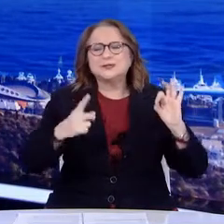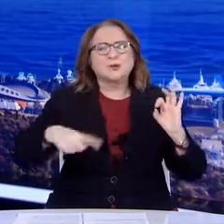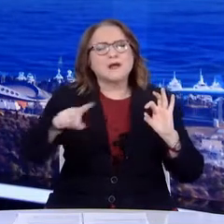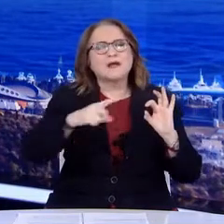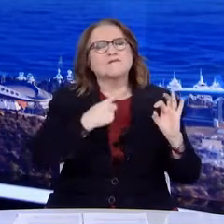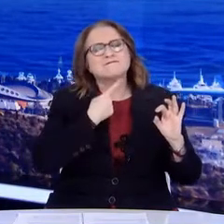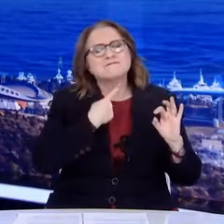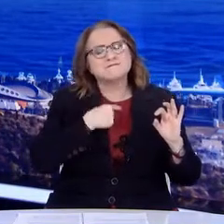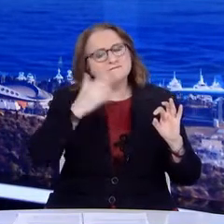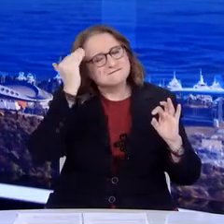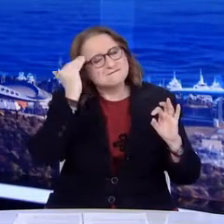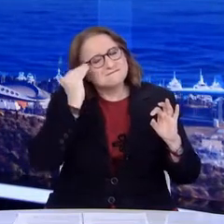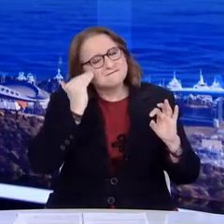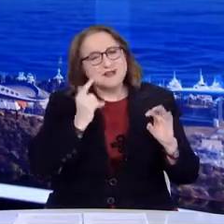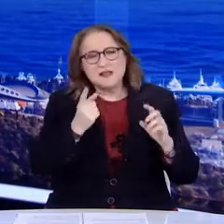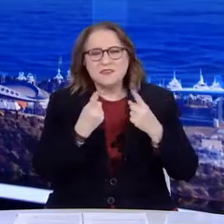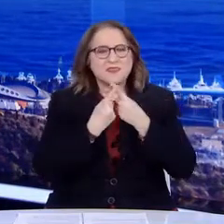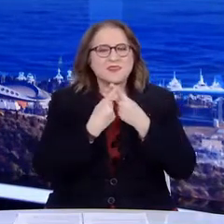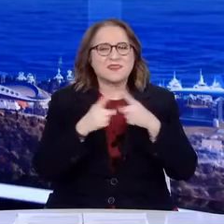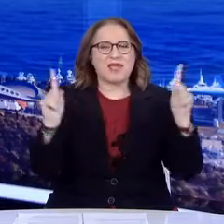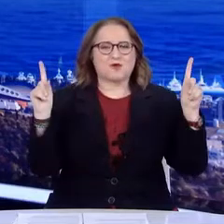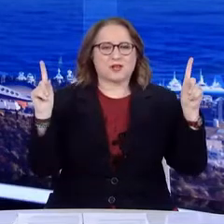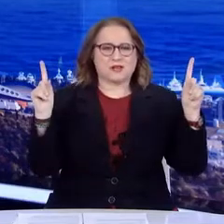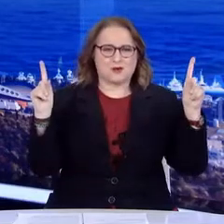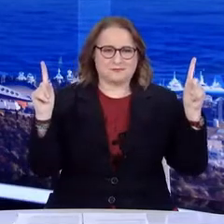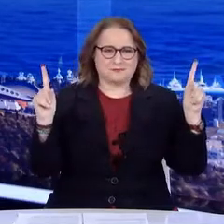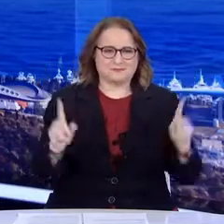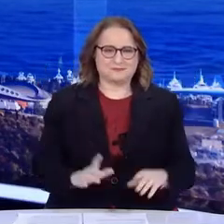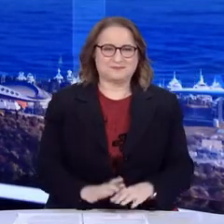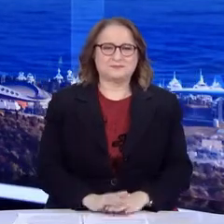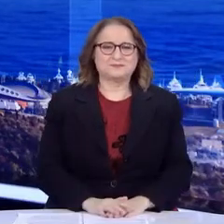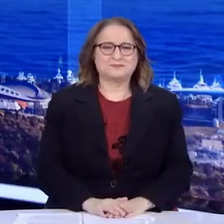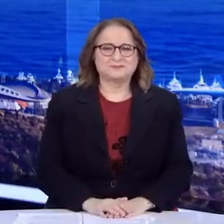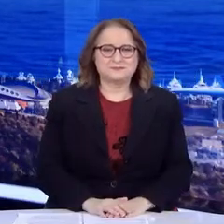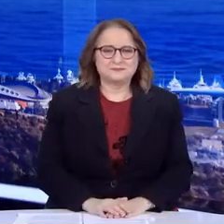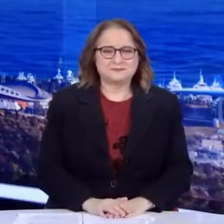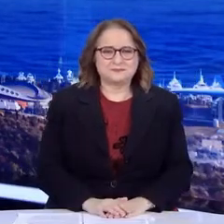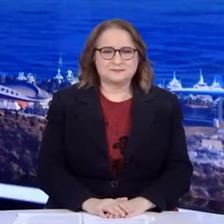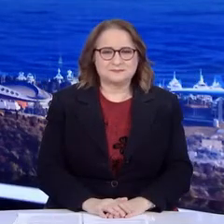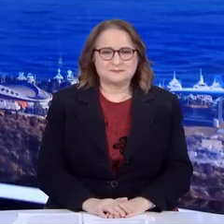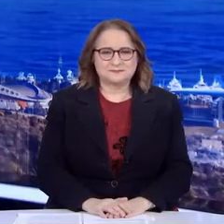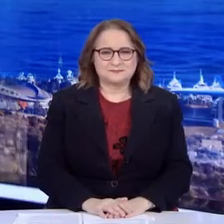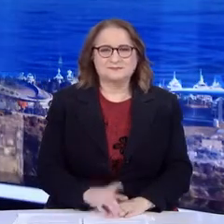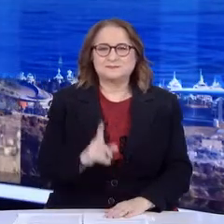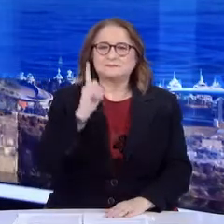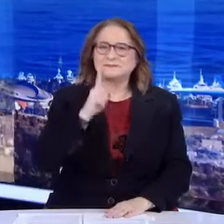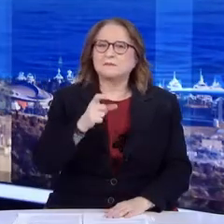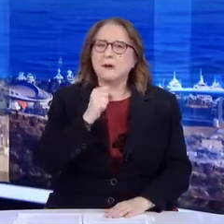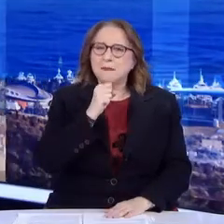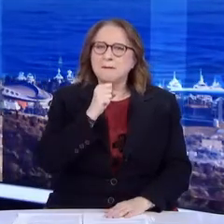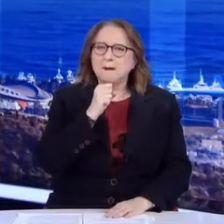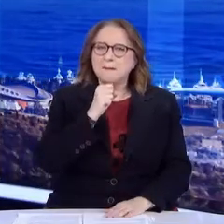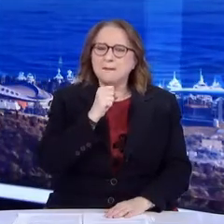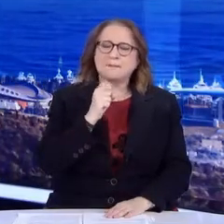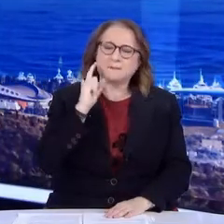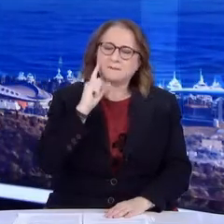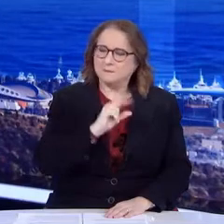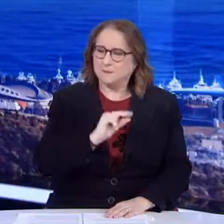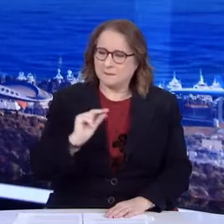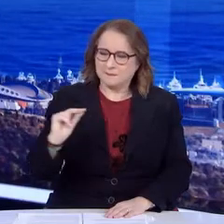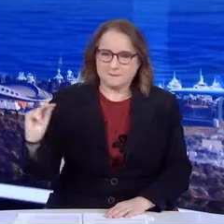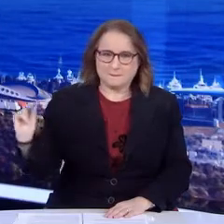different. Gotcha! I knew you couldn't resist after calling you stupid twice. You... Wait, Officer Bob? Επειδή